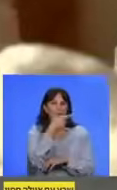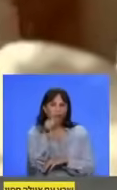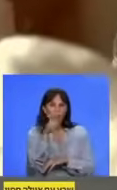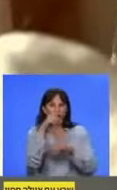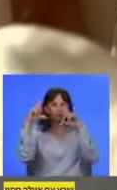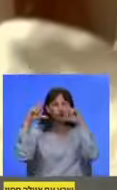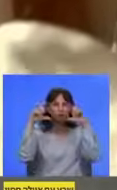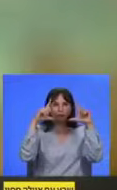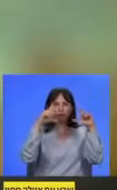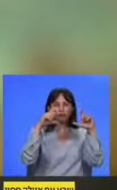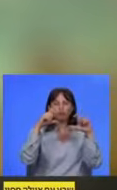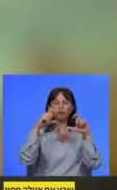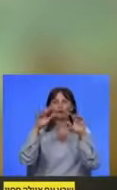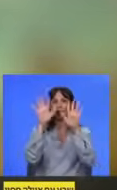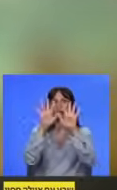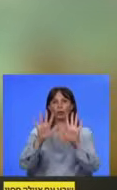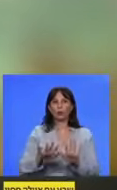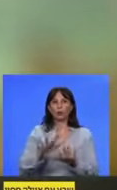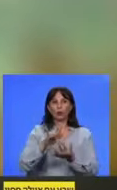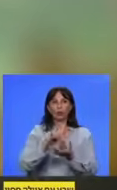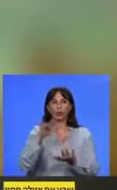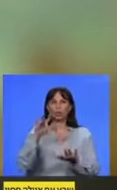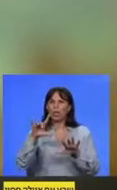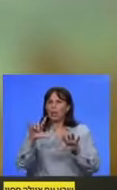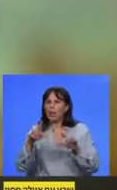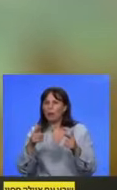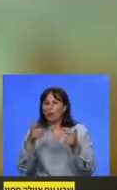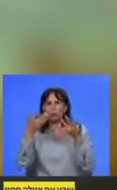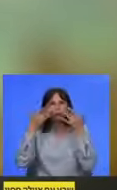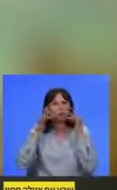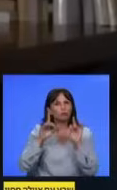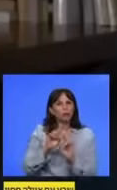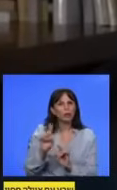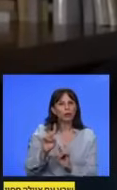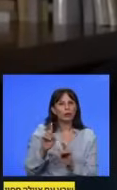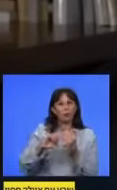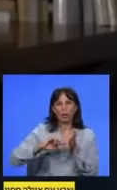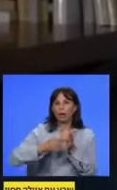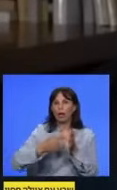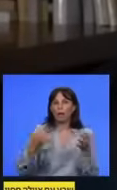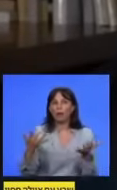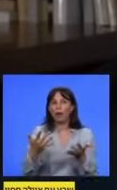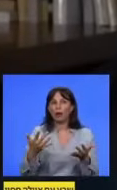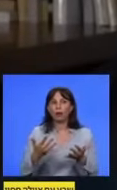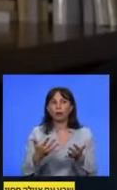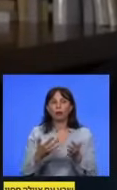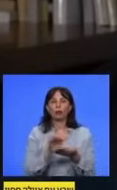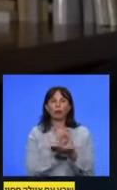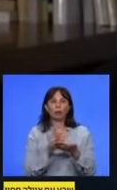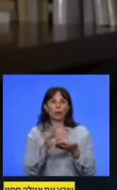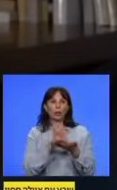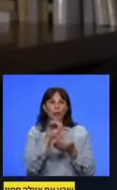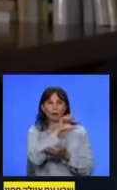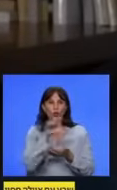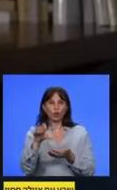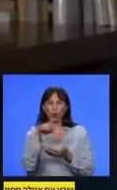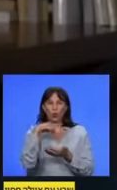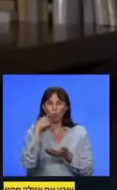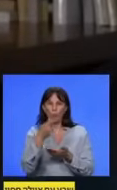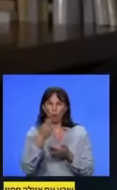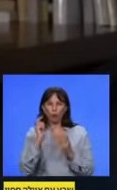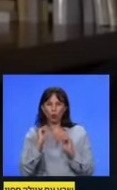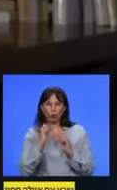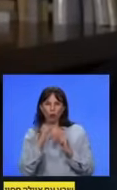מסקי מחשב רגישים. למה? עבור מי? לאיזו מטרה? מכתב האישום הוא מואשם בריגול